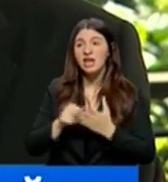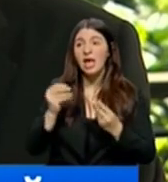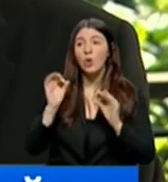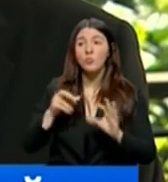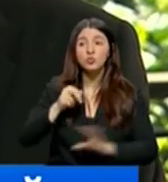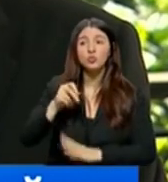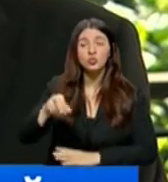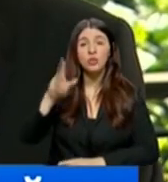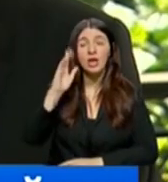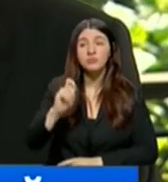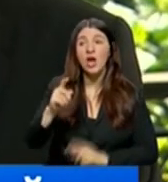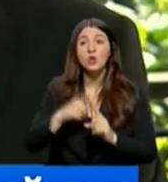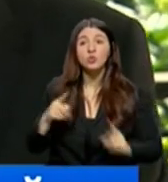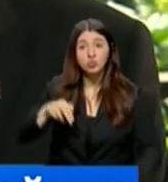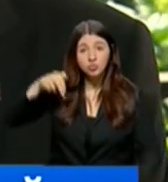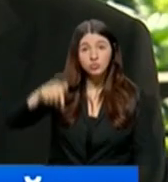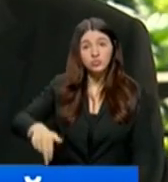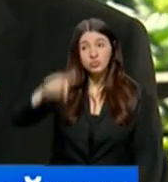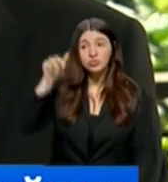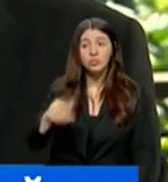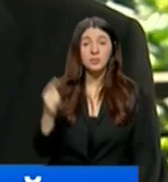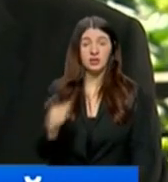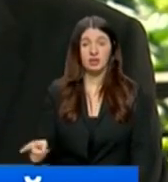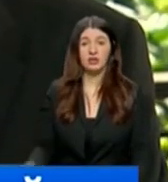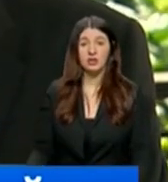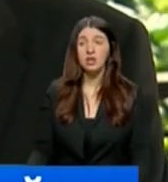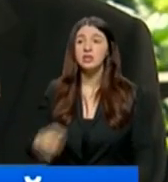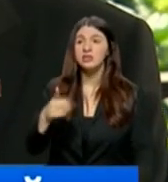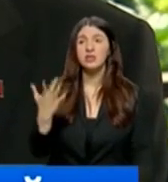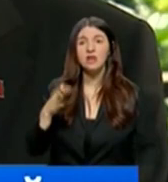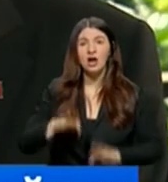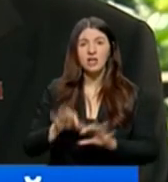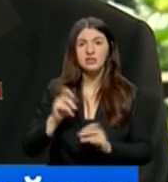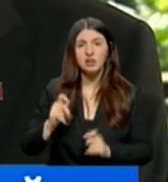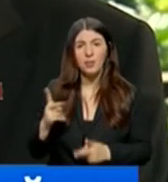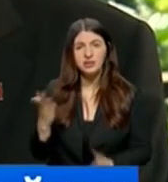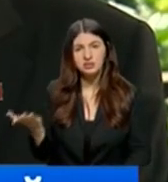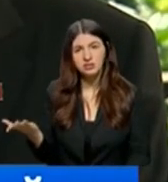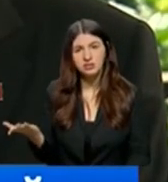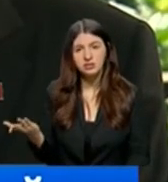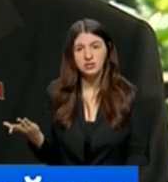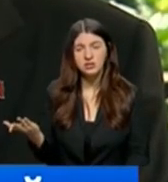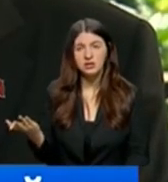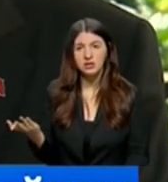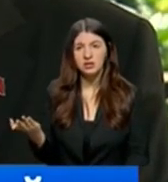önemli yürüyüşlerinden ve en uzun yürüyüşlerinden birisidir. Siz nasıl adaletsizlik yapabilirsiniz?